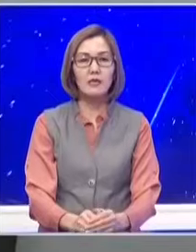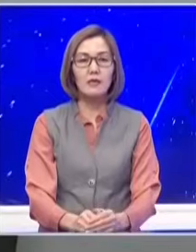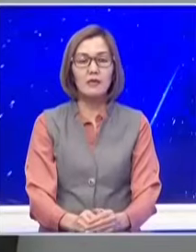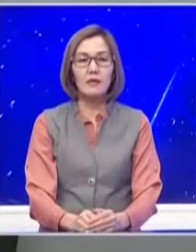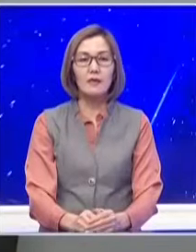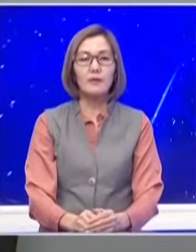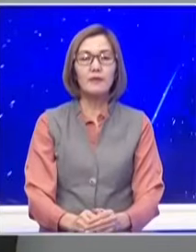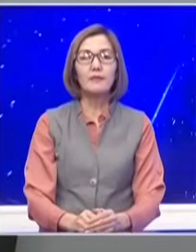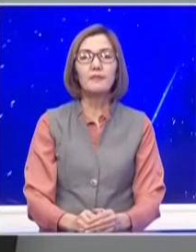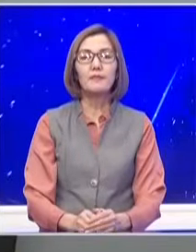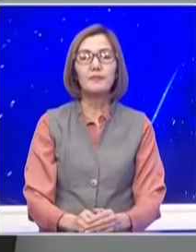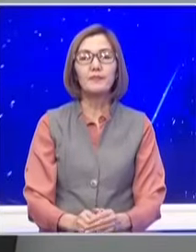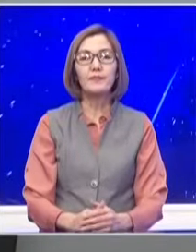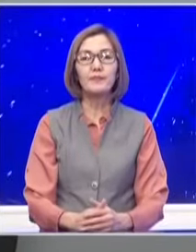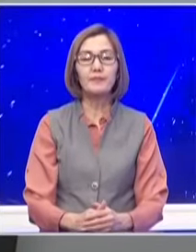36-806,